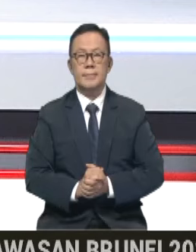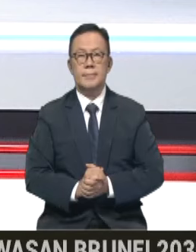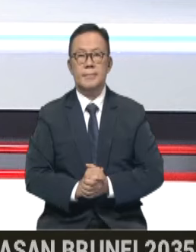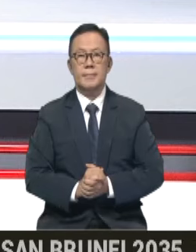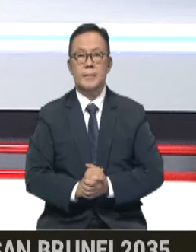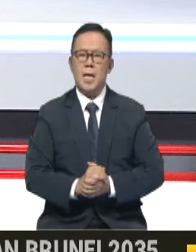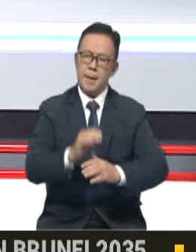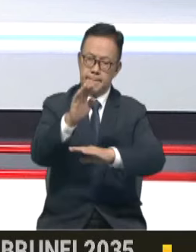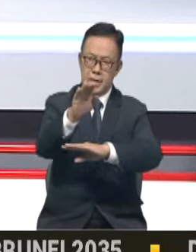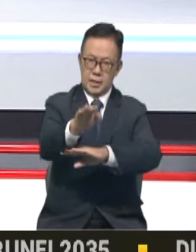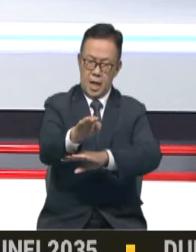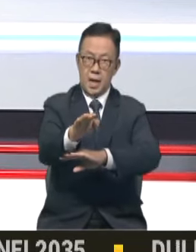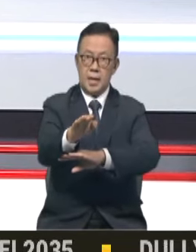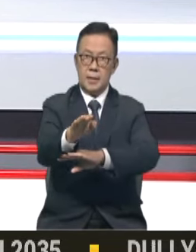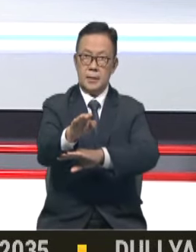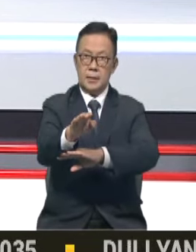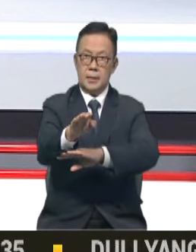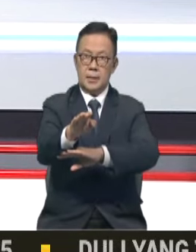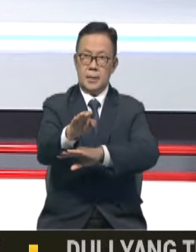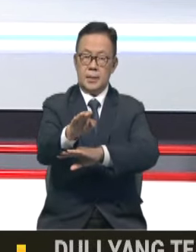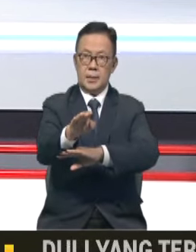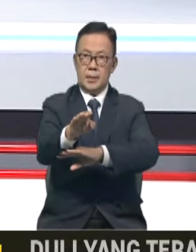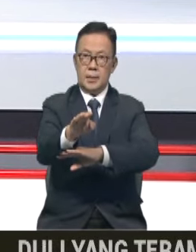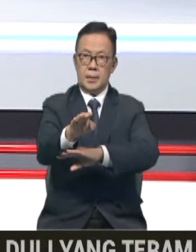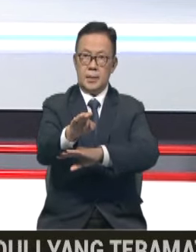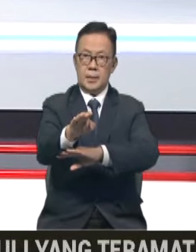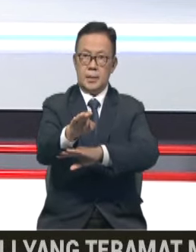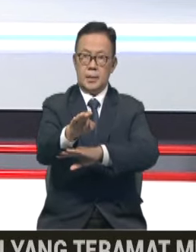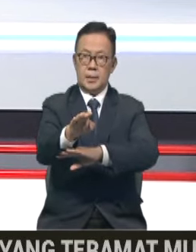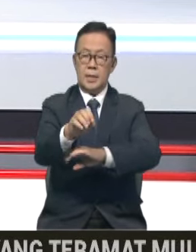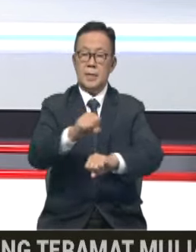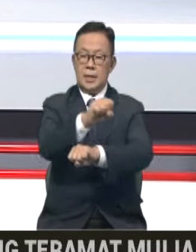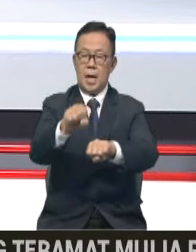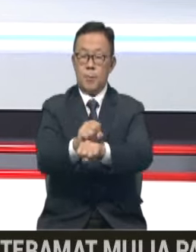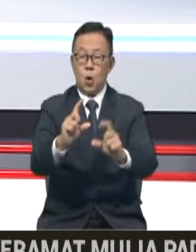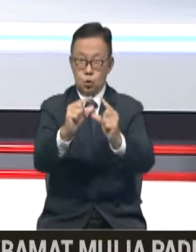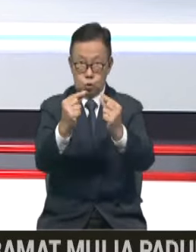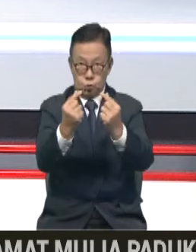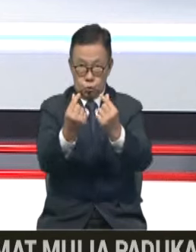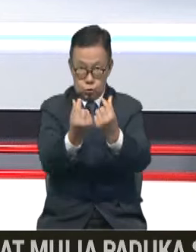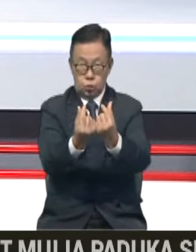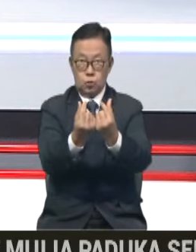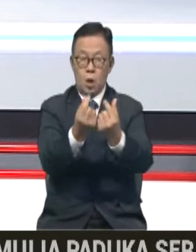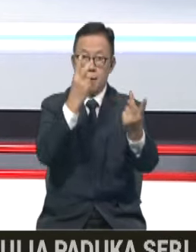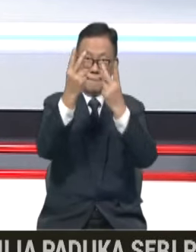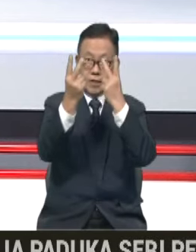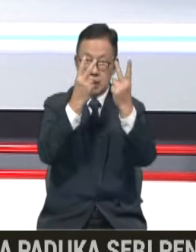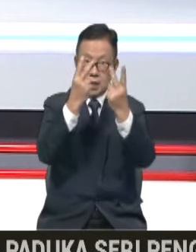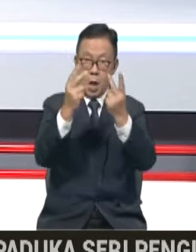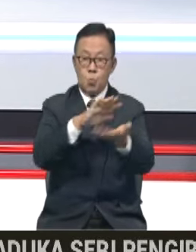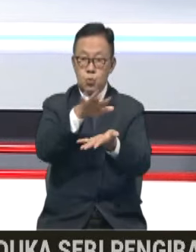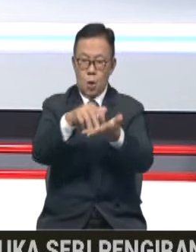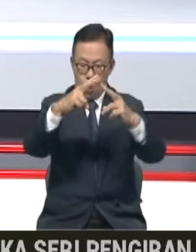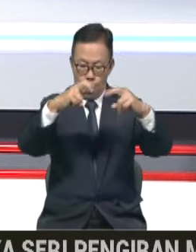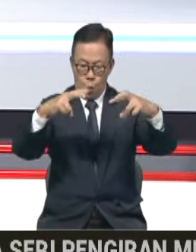Pada sebelah petang, Timbalan Perdana Menteri Republik Singapura dan isteri beserta rombongan melawan ke Pusat